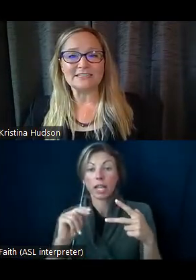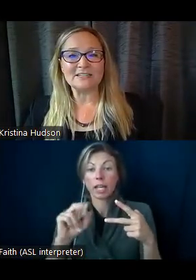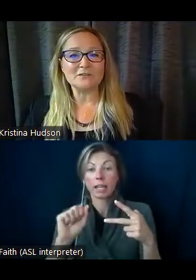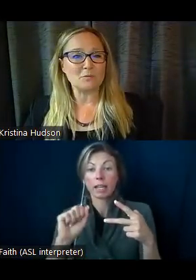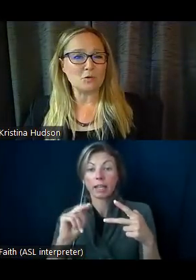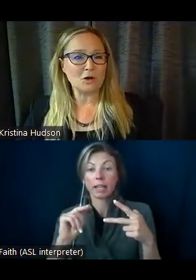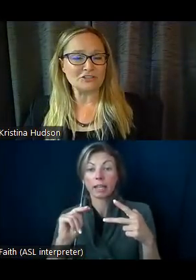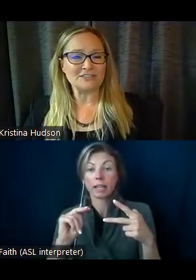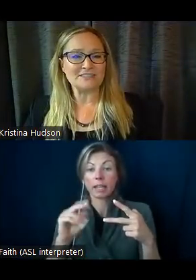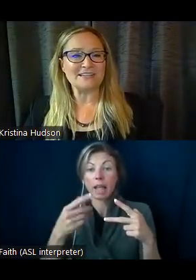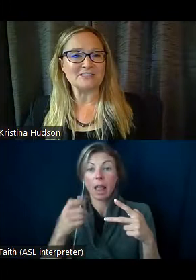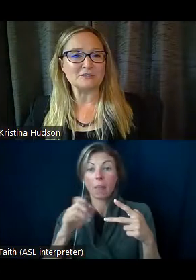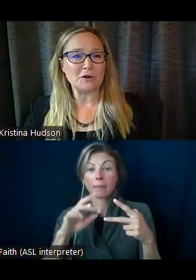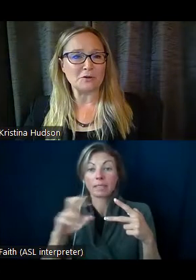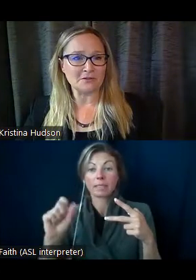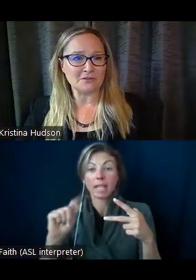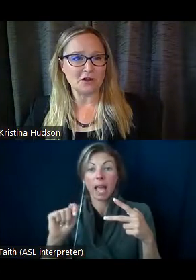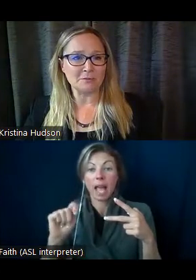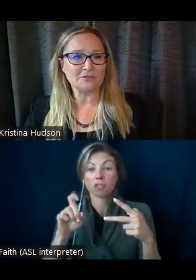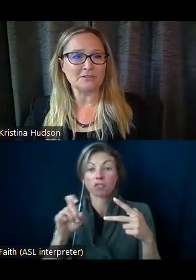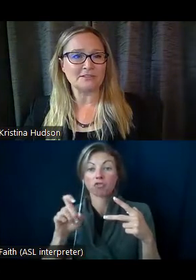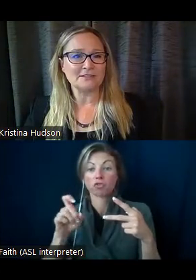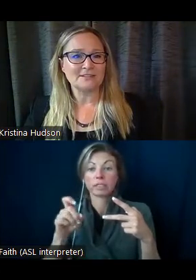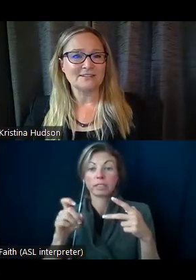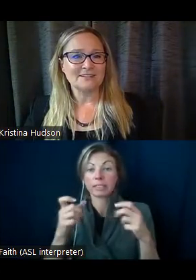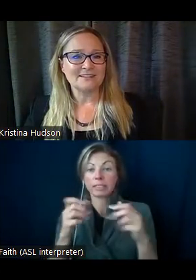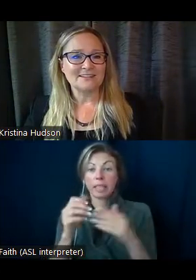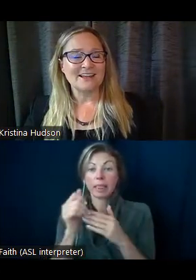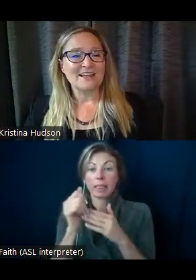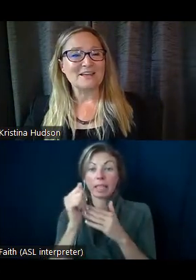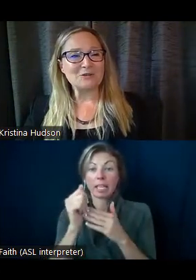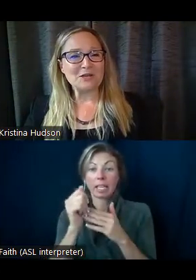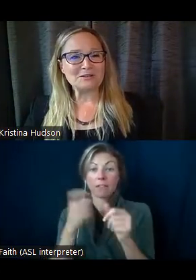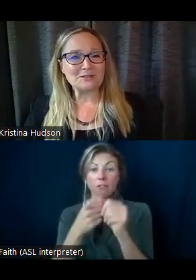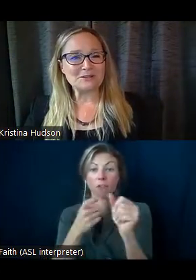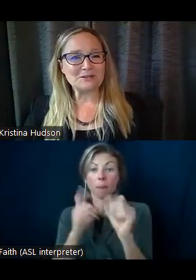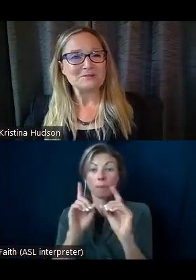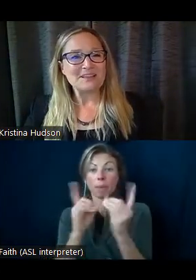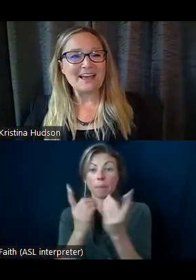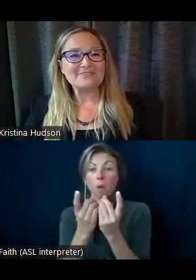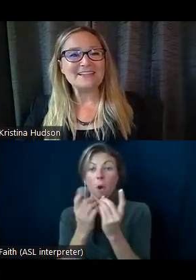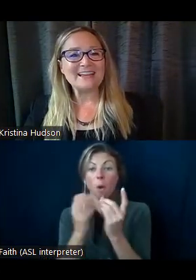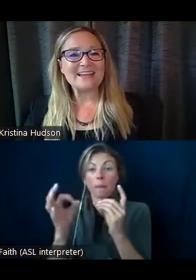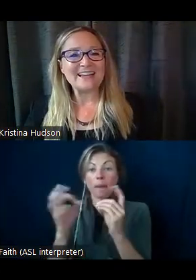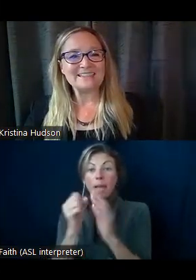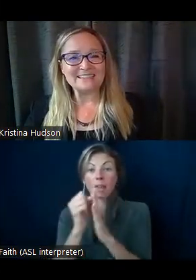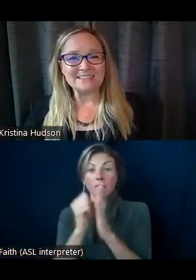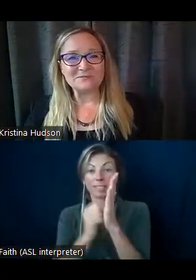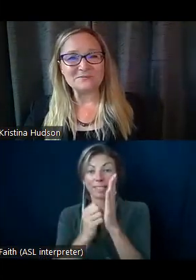스피커 할 것이고 CNN 할버스타트 워싱턴 주 상공 회의소에서